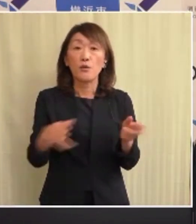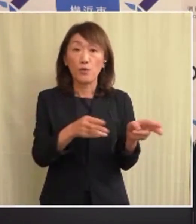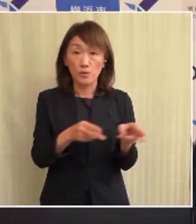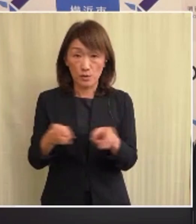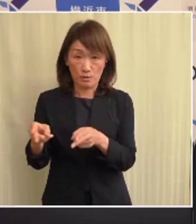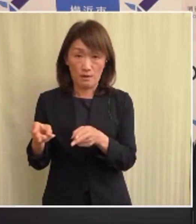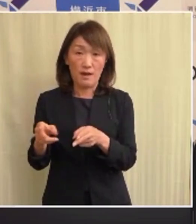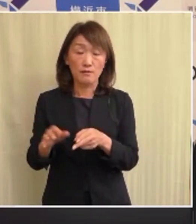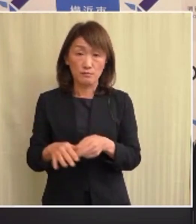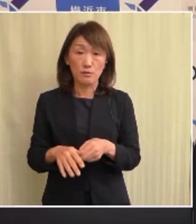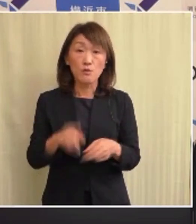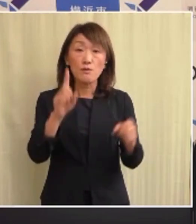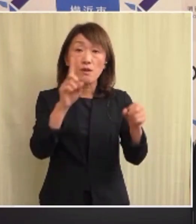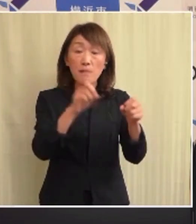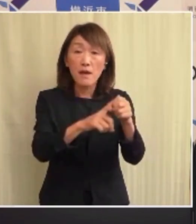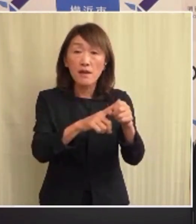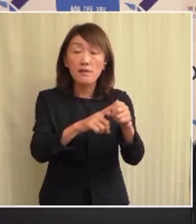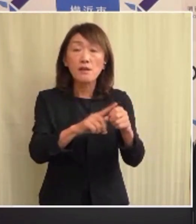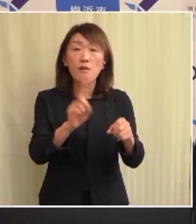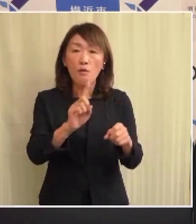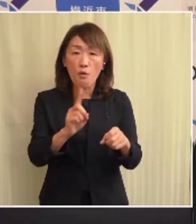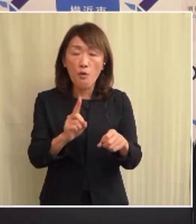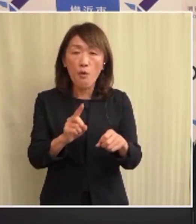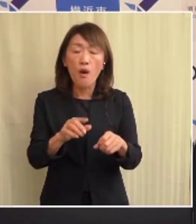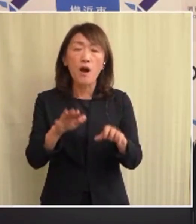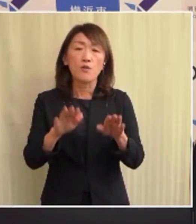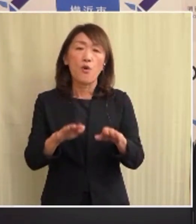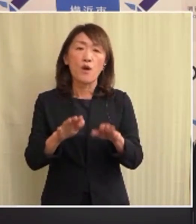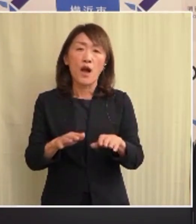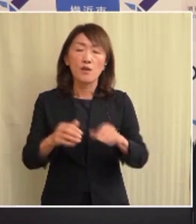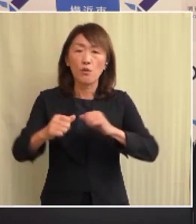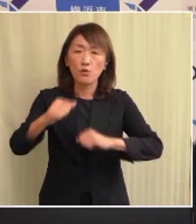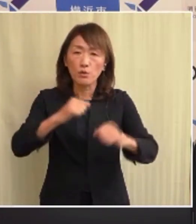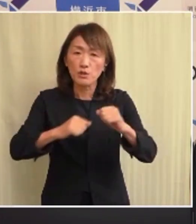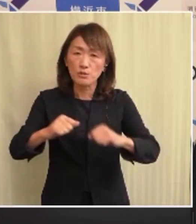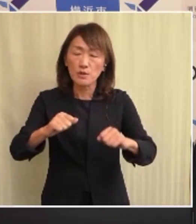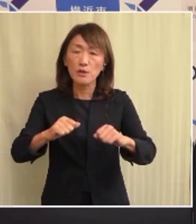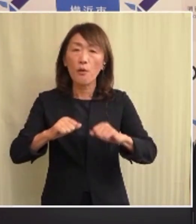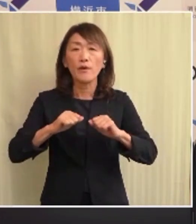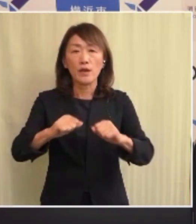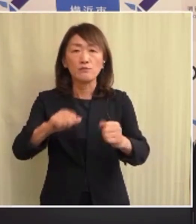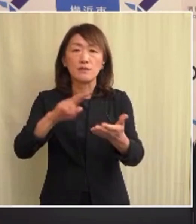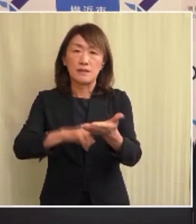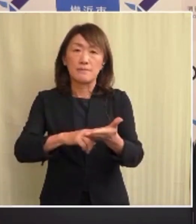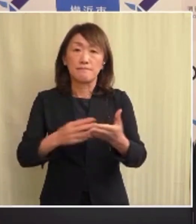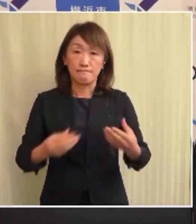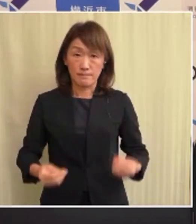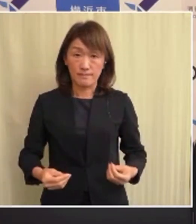ります。で、そのためにまず今回第1弾の取り組みに着手した次第です。